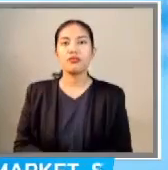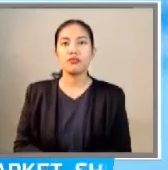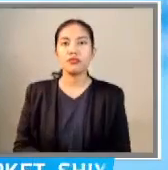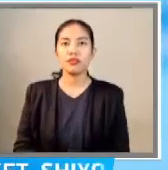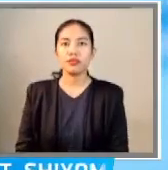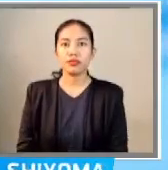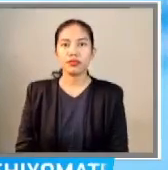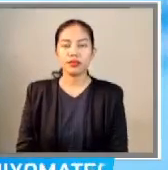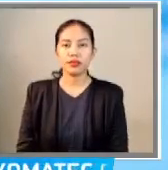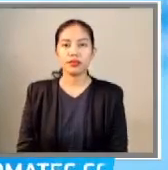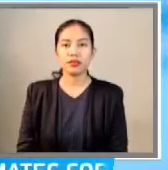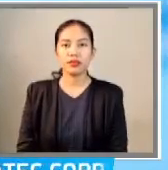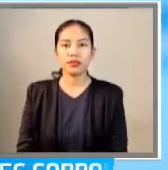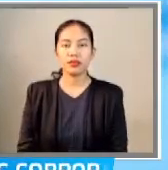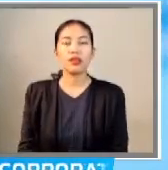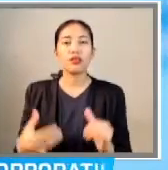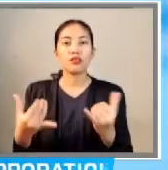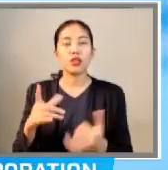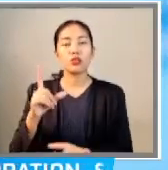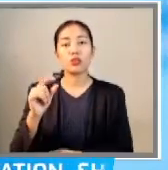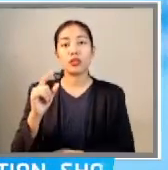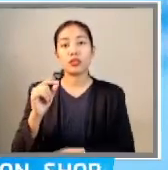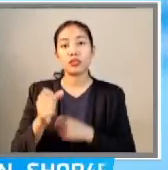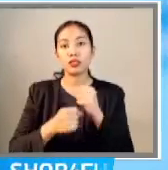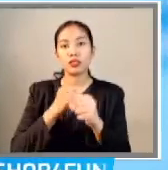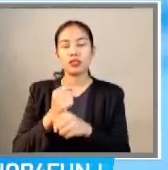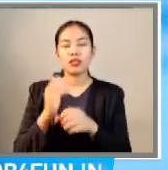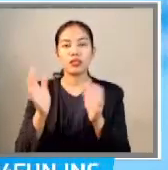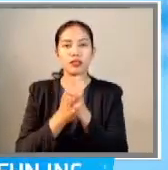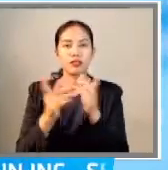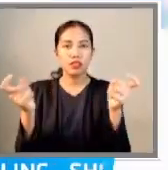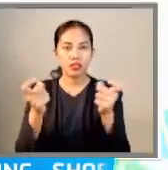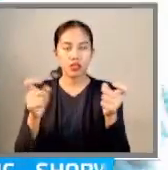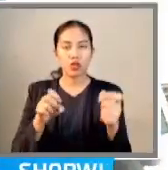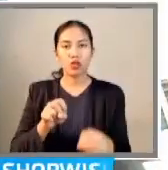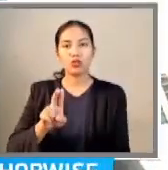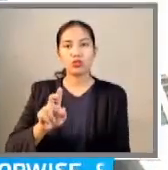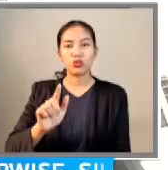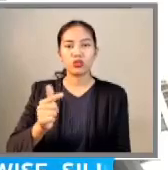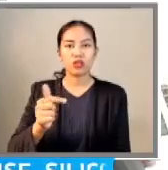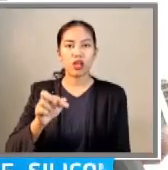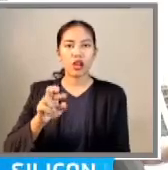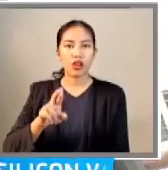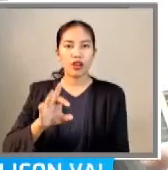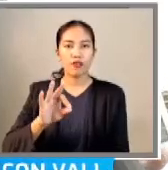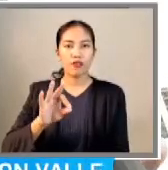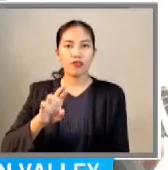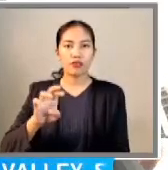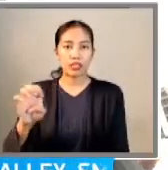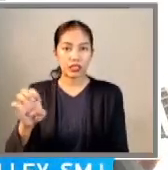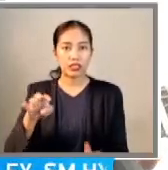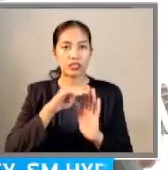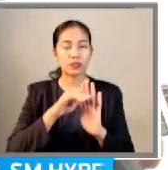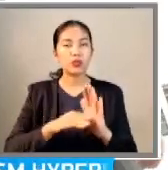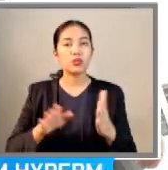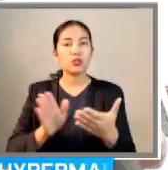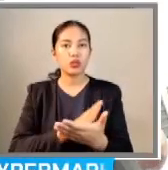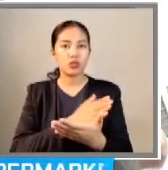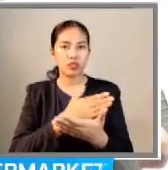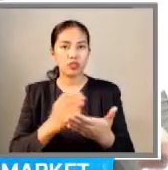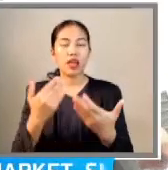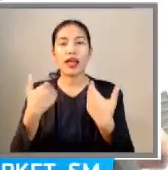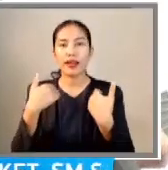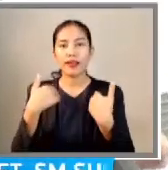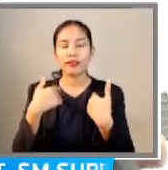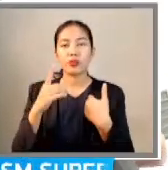20th anniversary na ng Sugar Free album na sa wakas. Bilang celebration, may upcoming gig ang singer-songwriter at